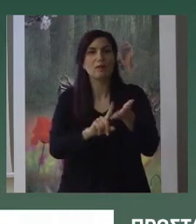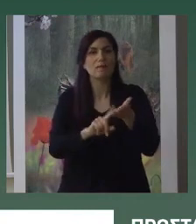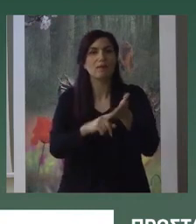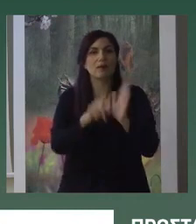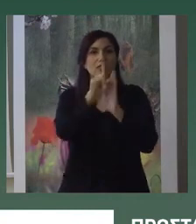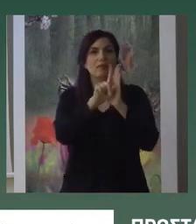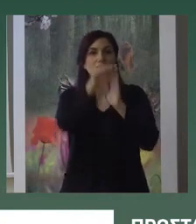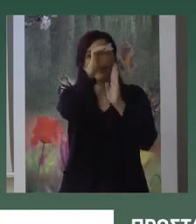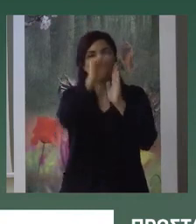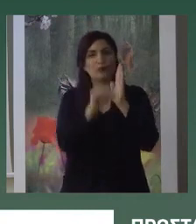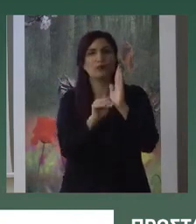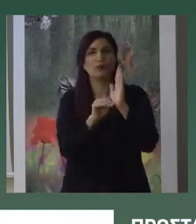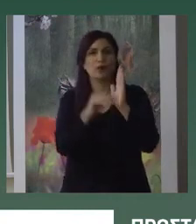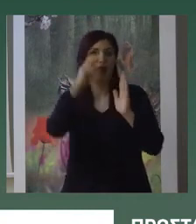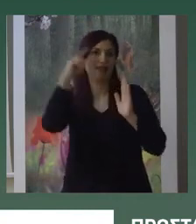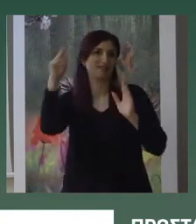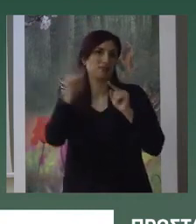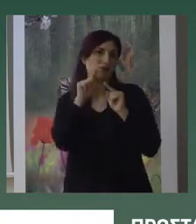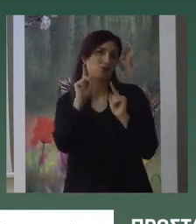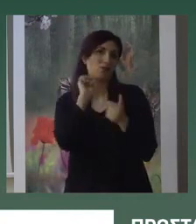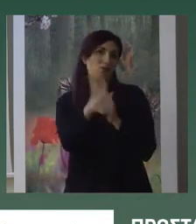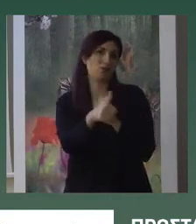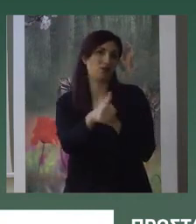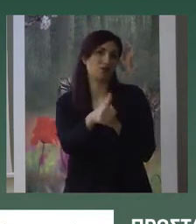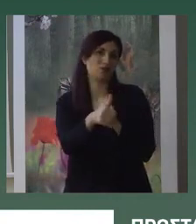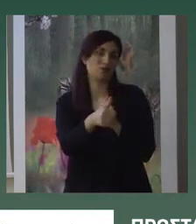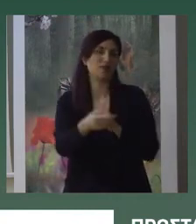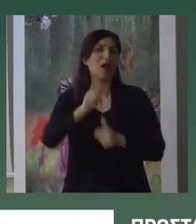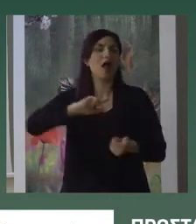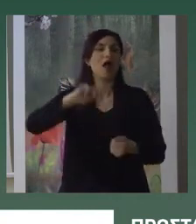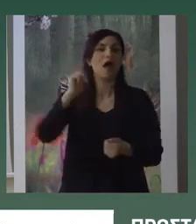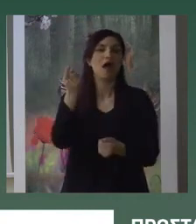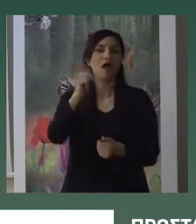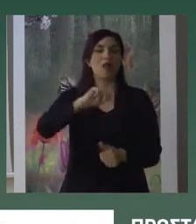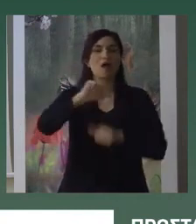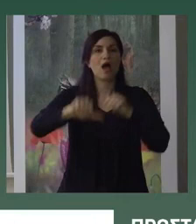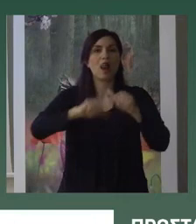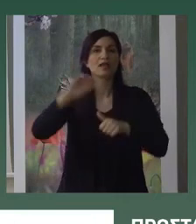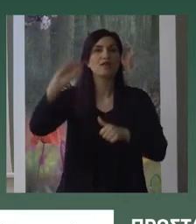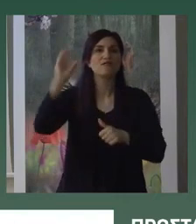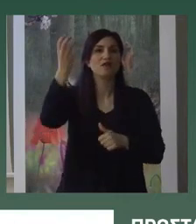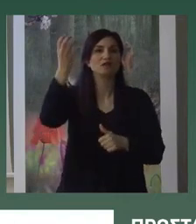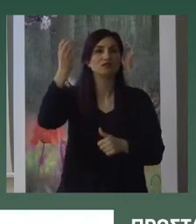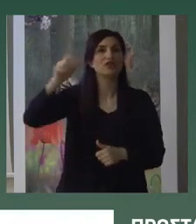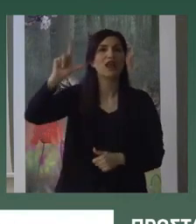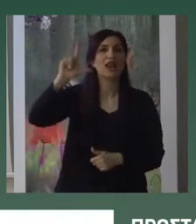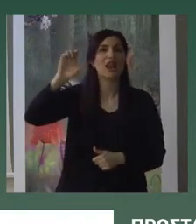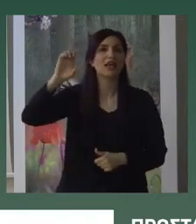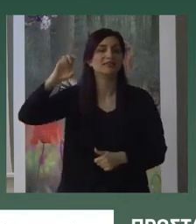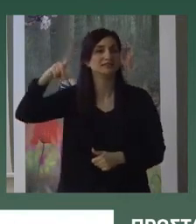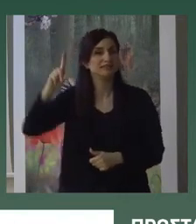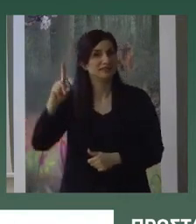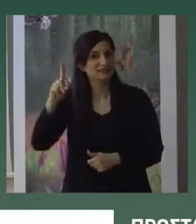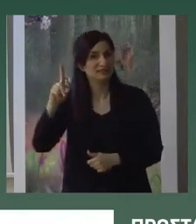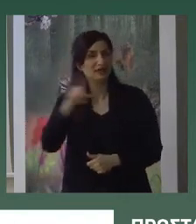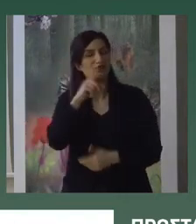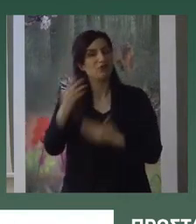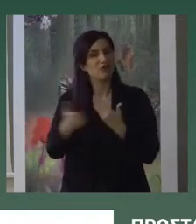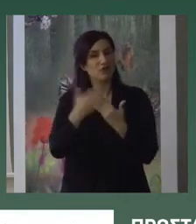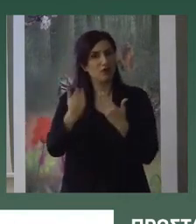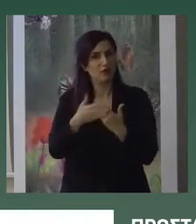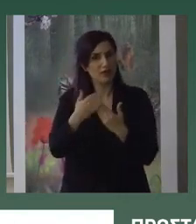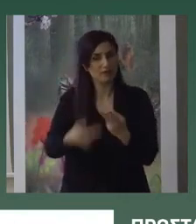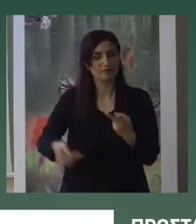να βάλει τα LED, τα οποία είναι το πιο εύκολο από όλα. Να χρησιμοποιήσει, να έχει χώρου για να έχει τη φόρτιση των αυτοκινήτων. Να βάλει ένα